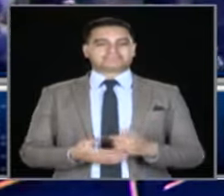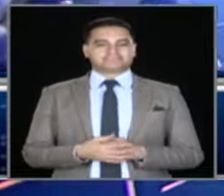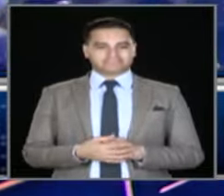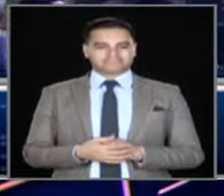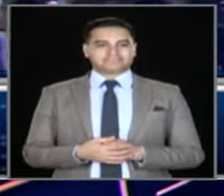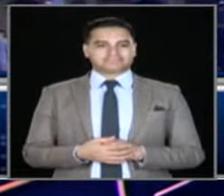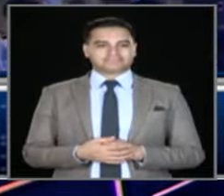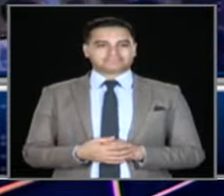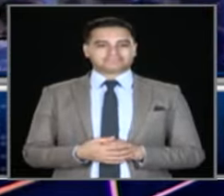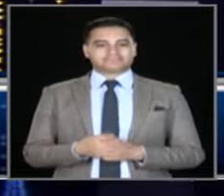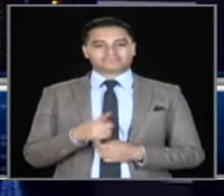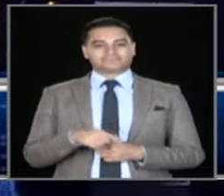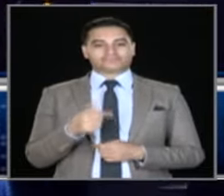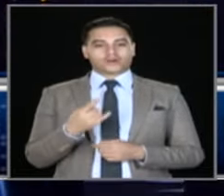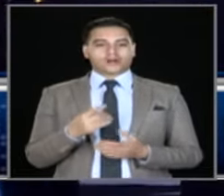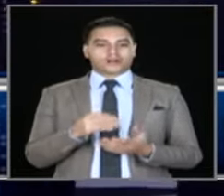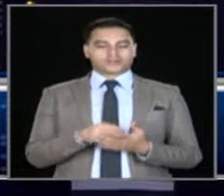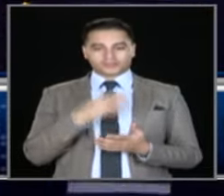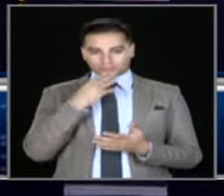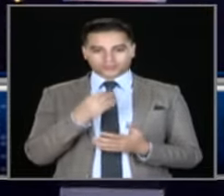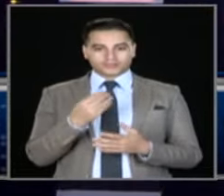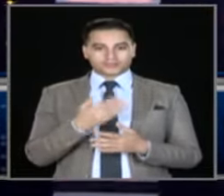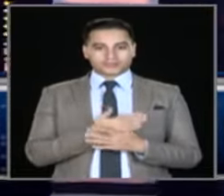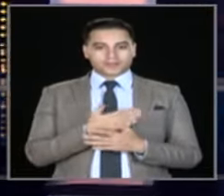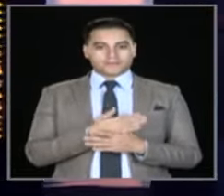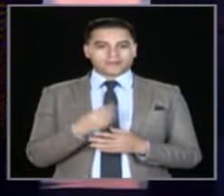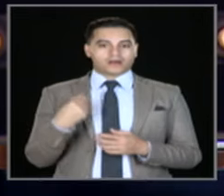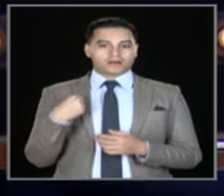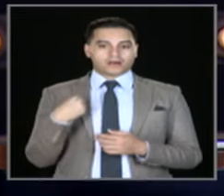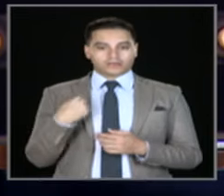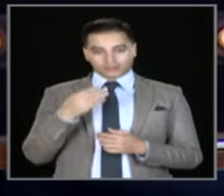أنت كسبت العشر نقاط دول من موسوعة الرياضة.